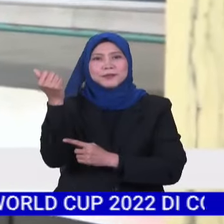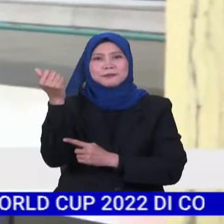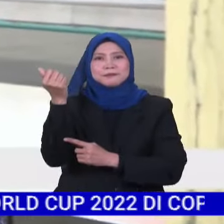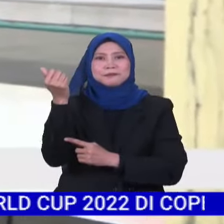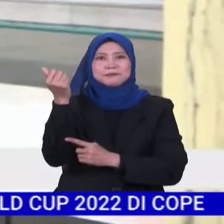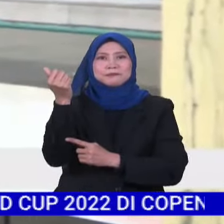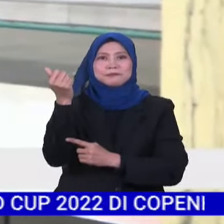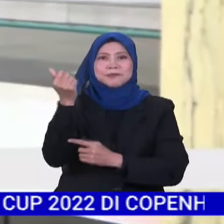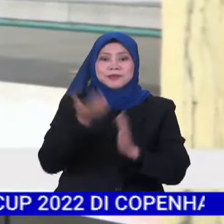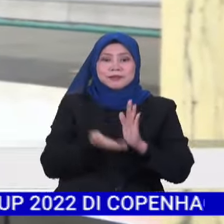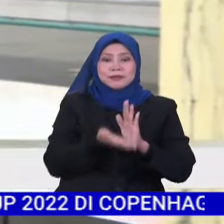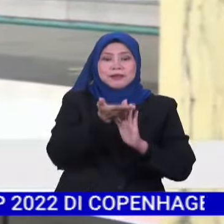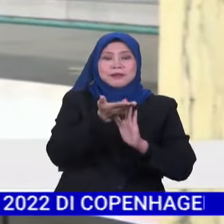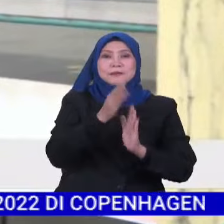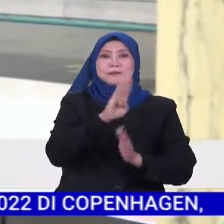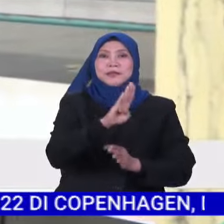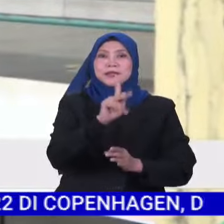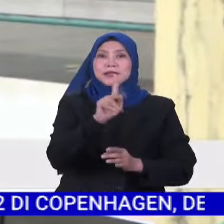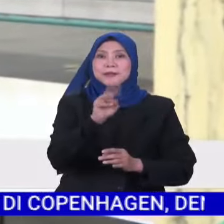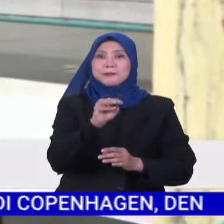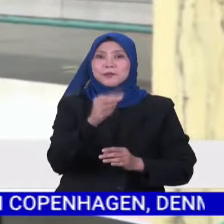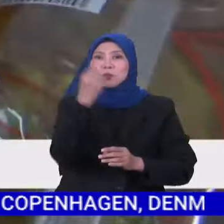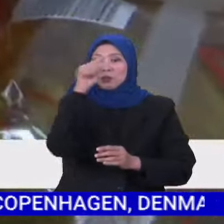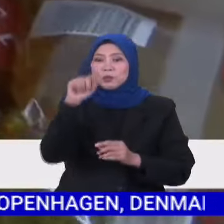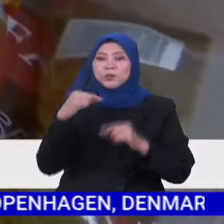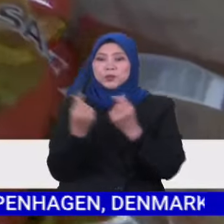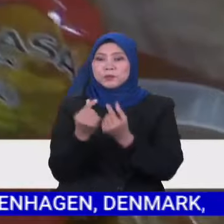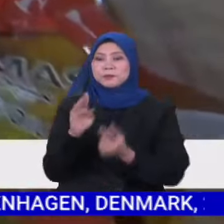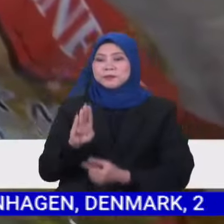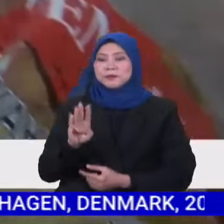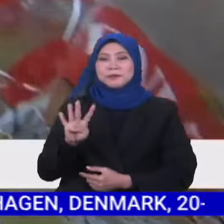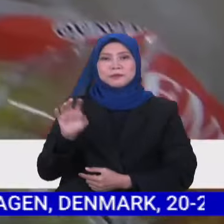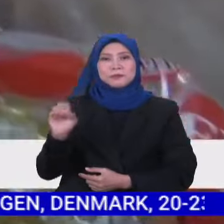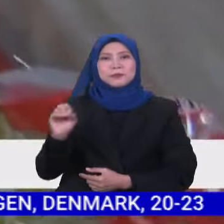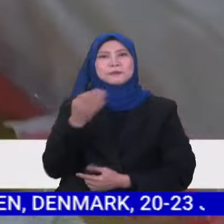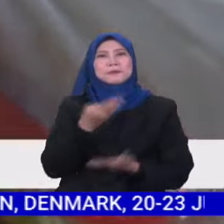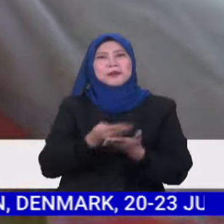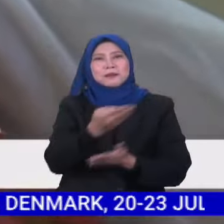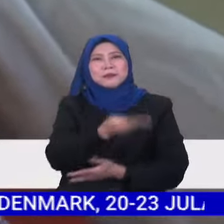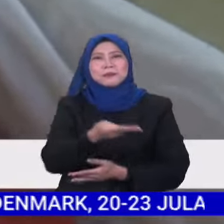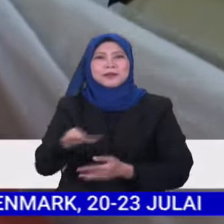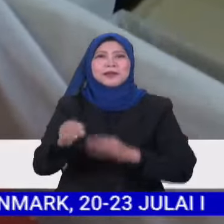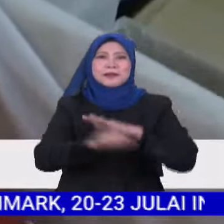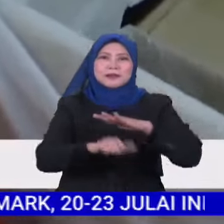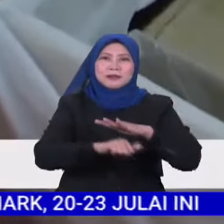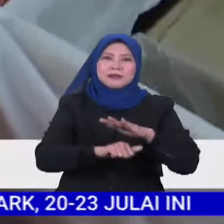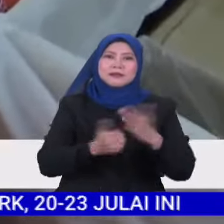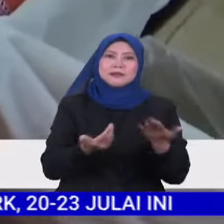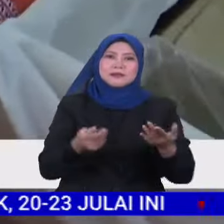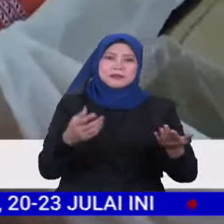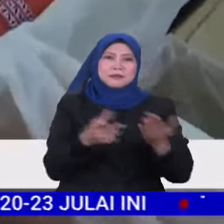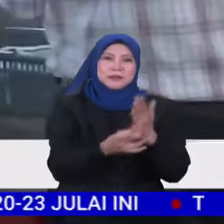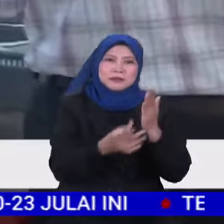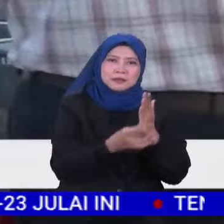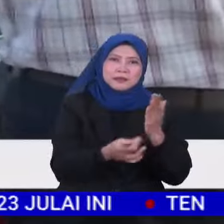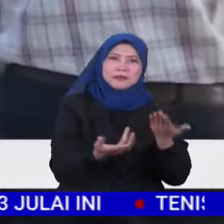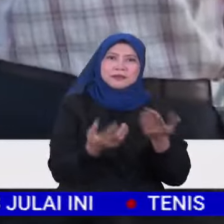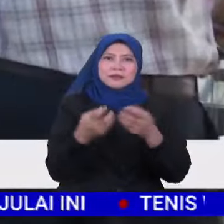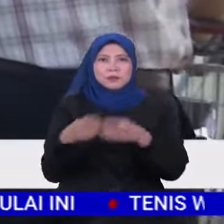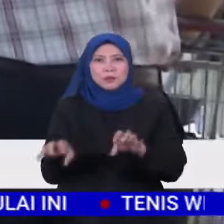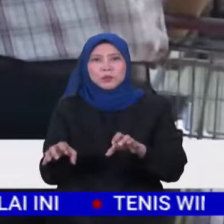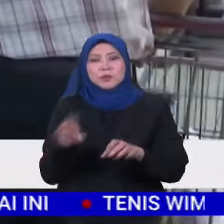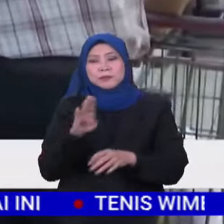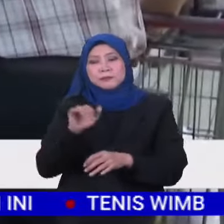naikkan to Bikinlah bantuan untuk di 40 barang-barang Mas Leo keperluan lah macam dapur minyak kapal semua